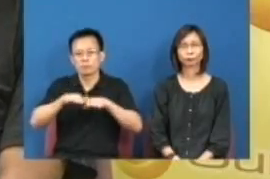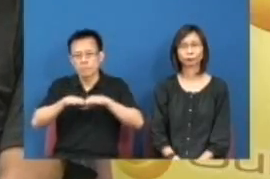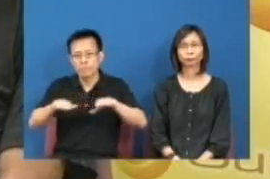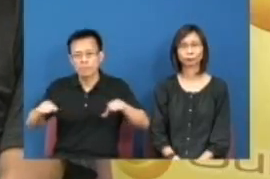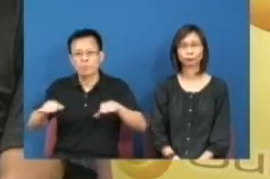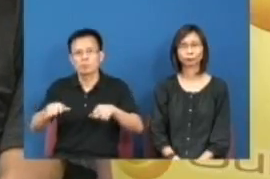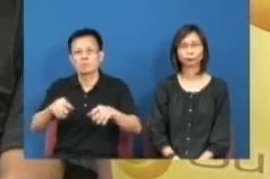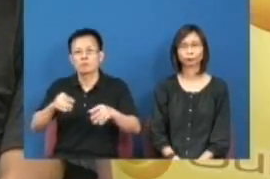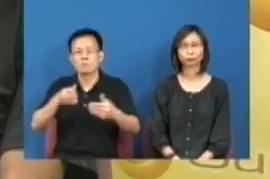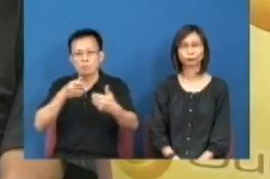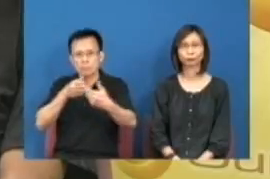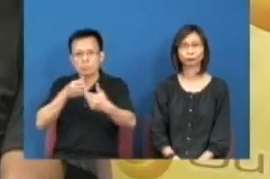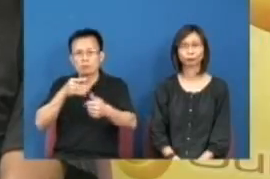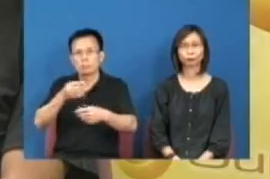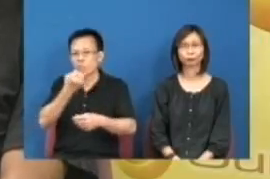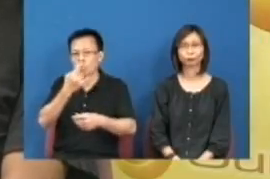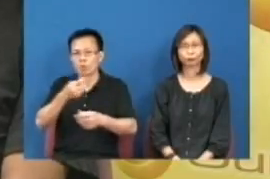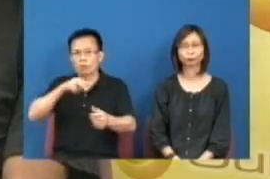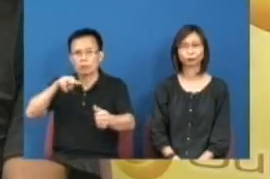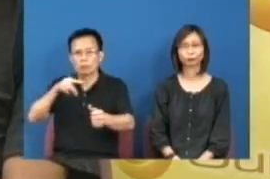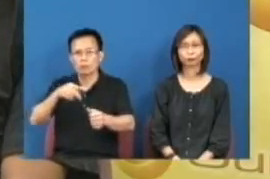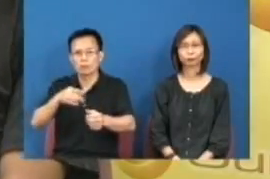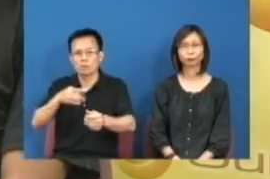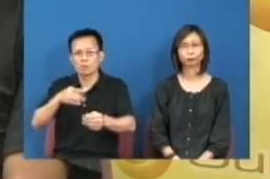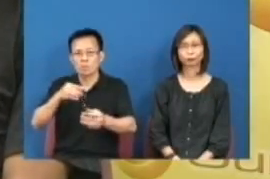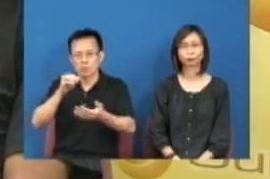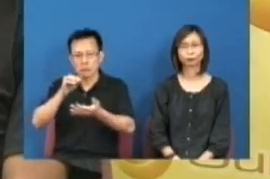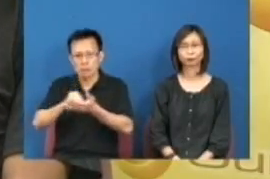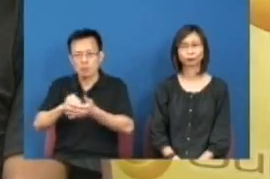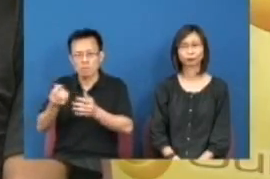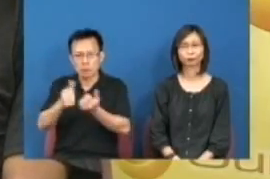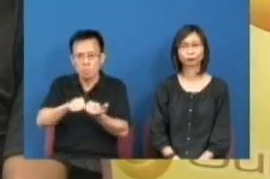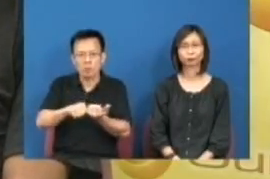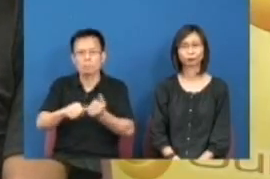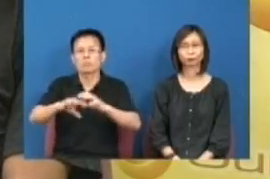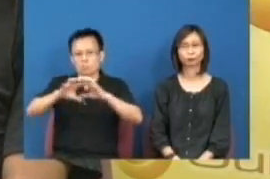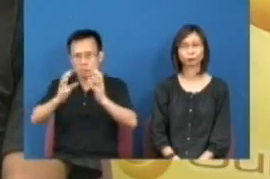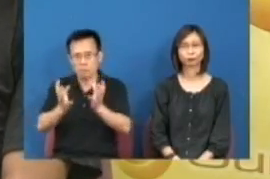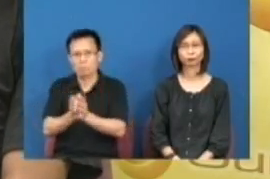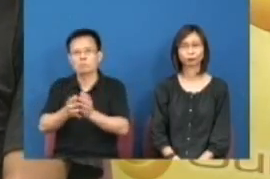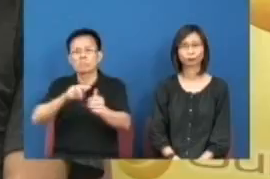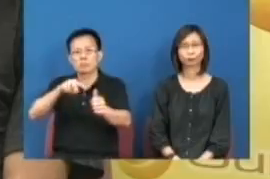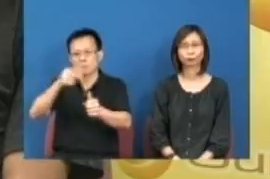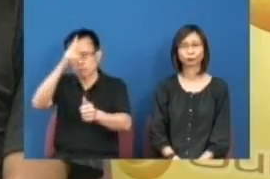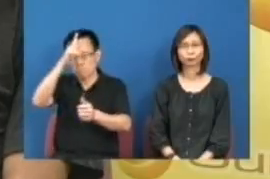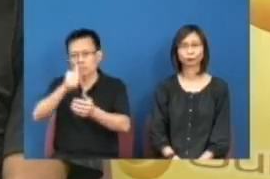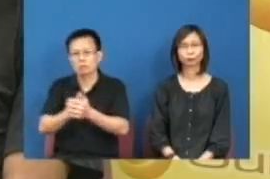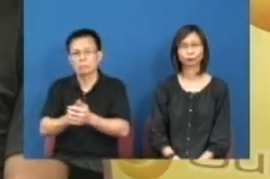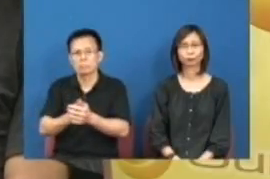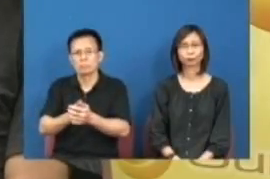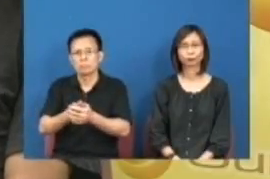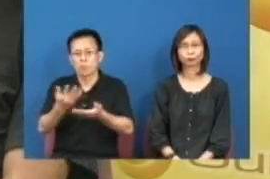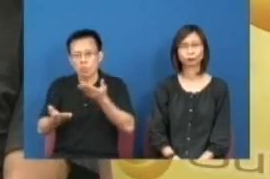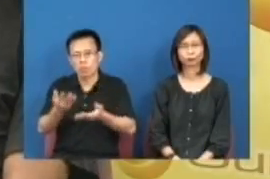對香港嘅管治一定要透過一個班子。咁而家我睇上嚟可能黃光亞